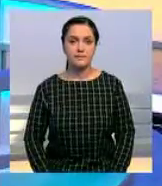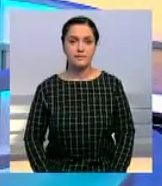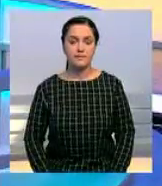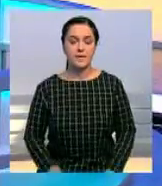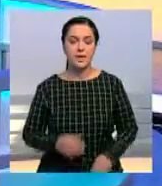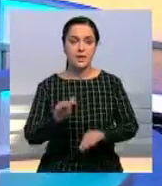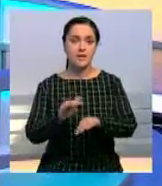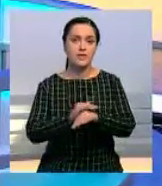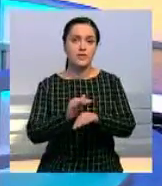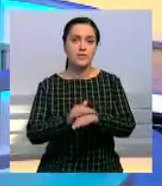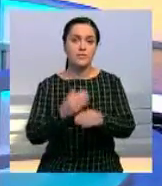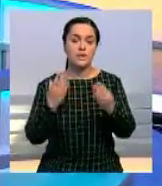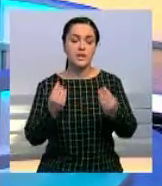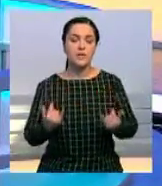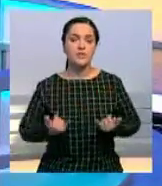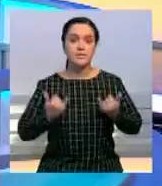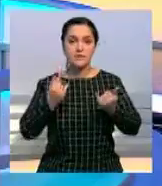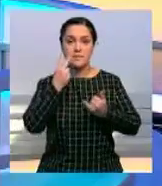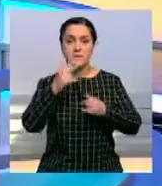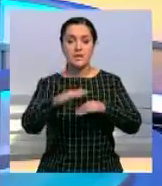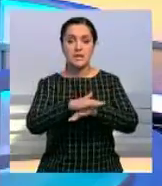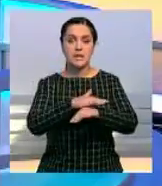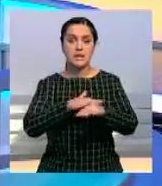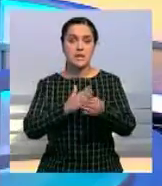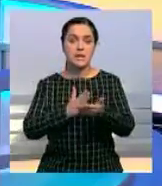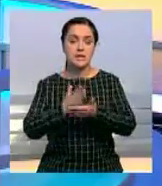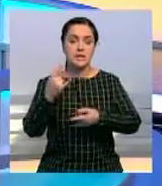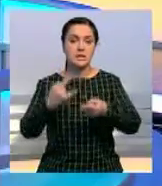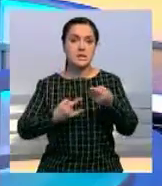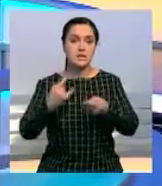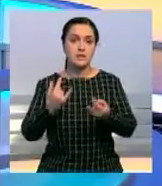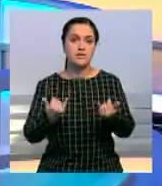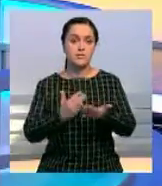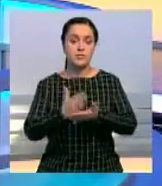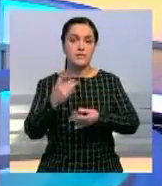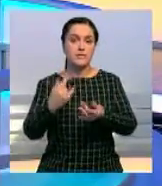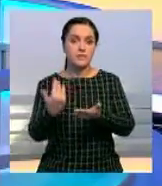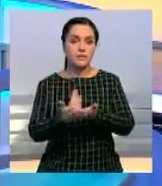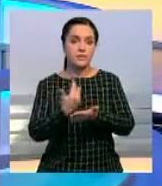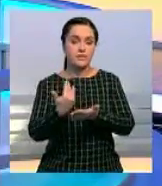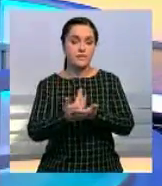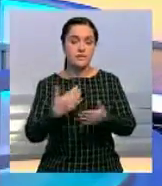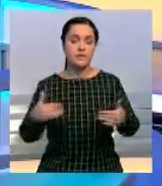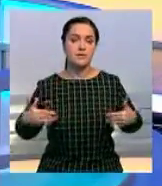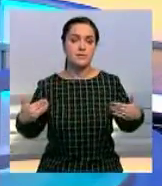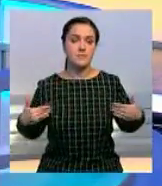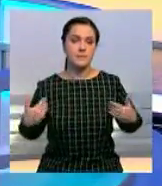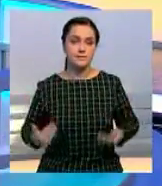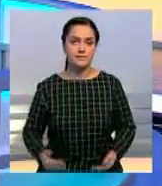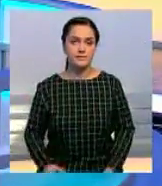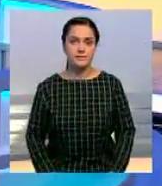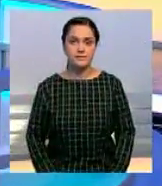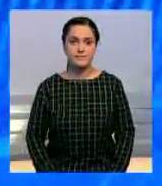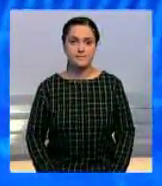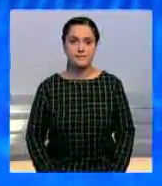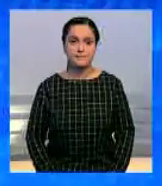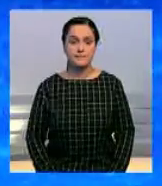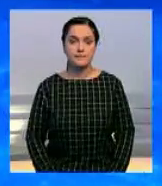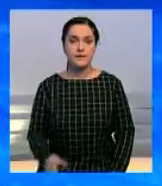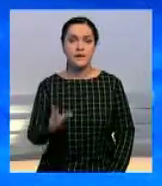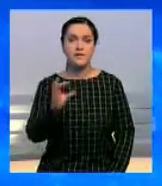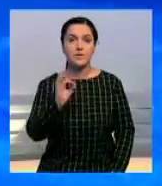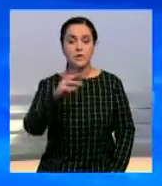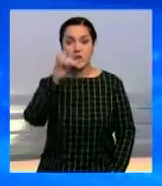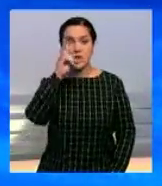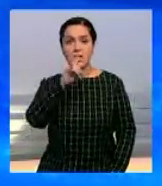Воскресный эфир на нашем канале продолжает новости сурдоперевода. Меня зовут Лаура Жакупова, мою коллегу Викторию Антонишину. День добрый. В